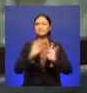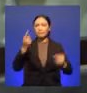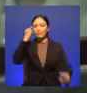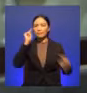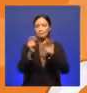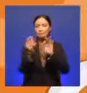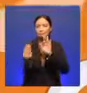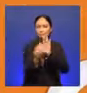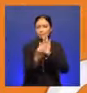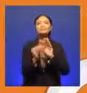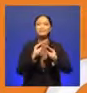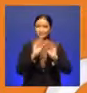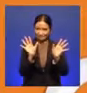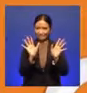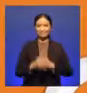ครับ